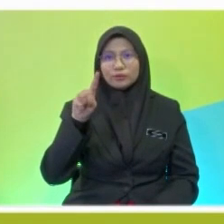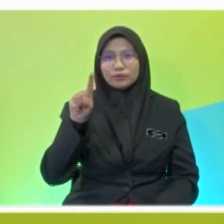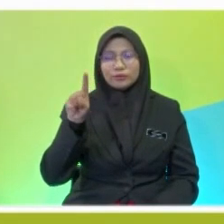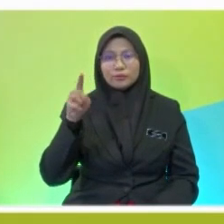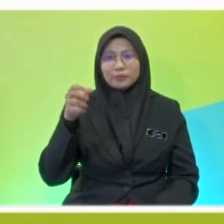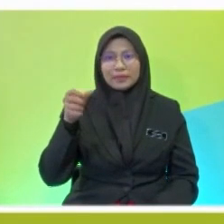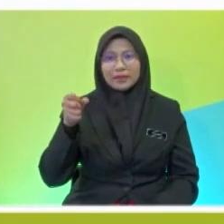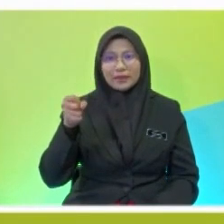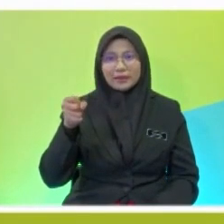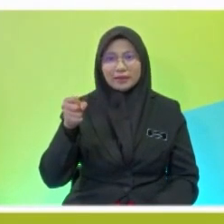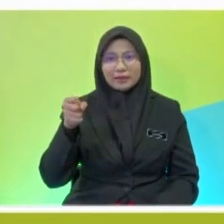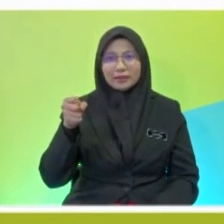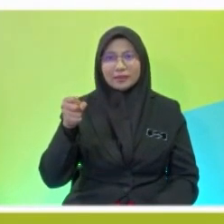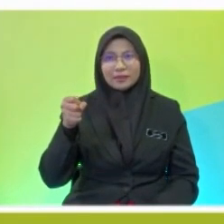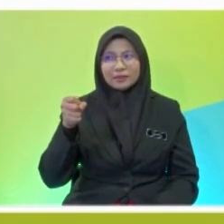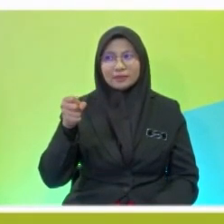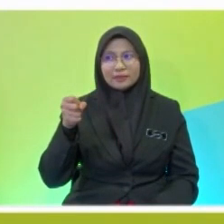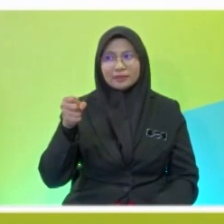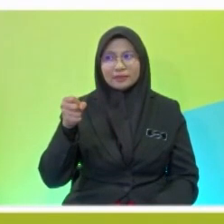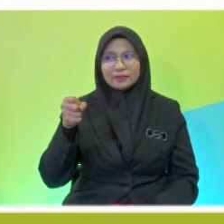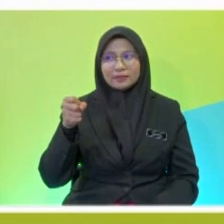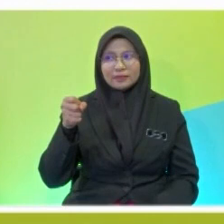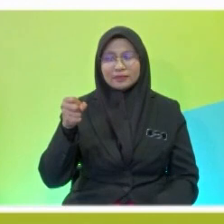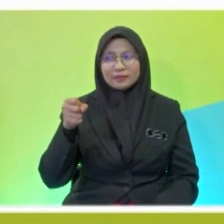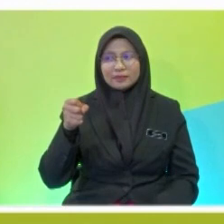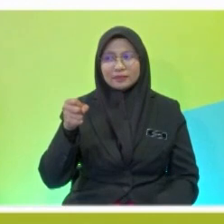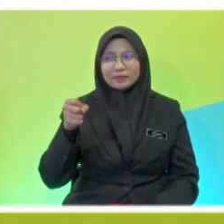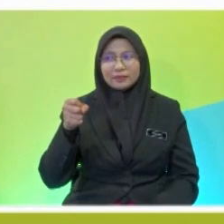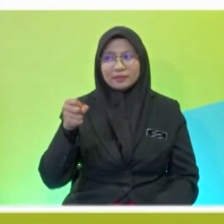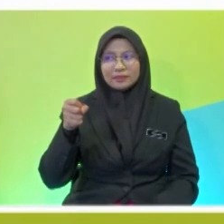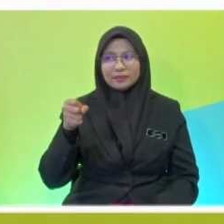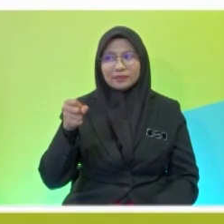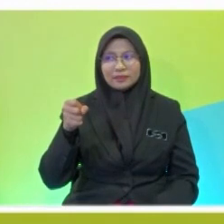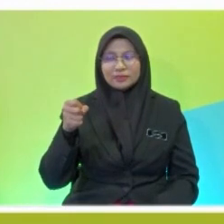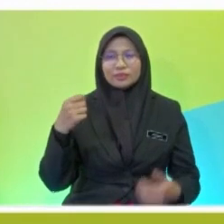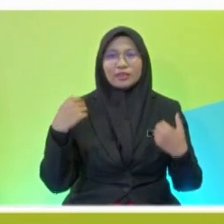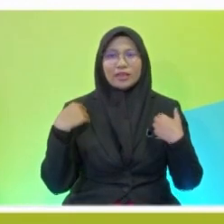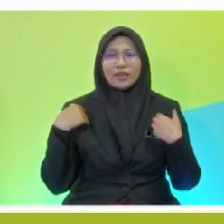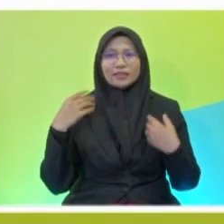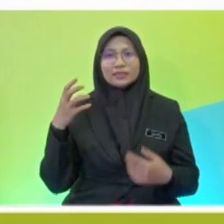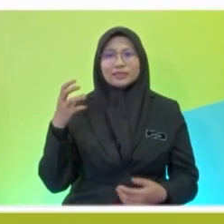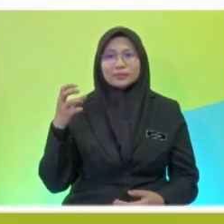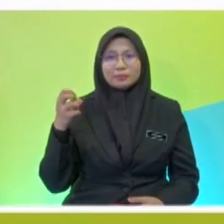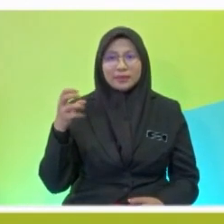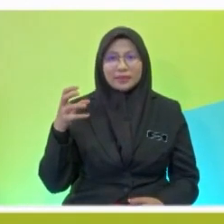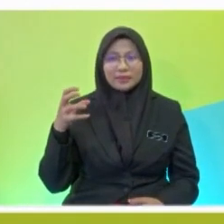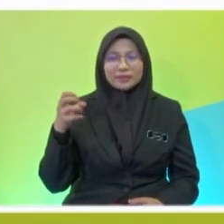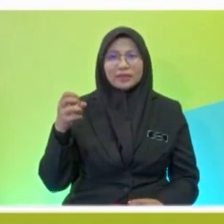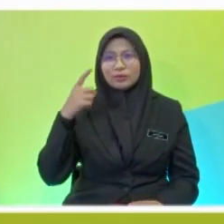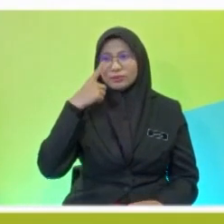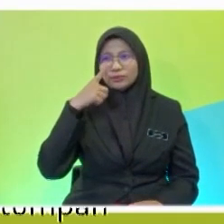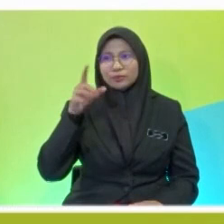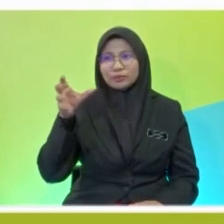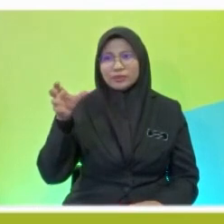span di bandut terdapat span pada bagian pemegang agar lebih tebal supaya menggenggam ya kemudian